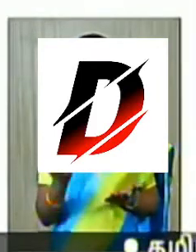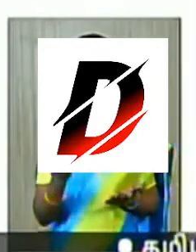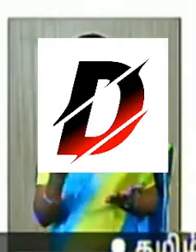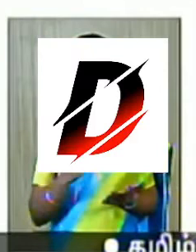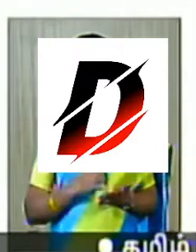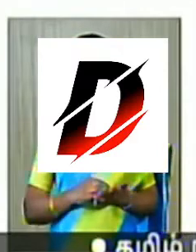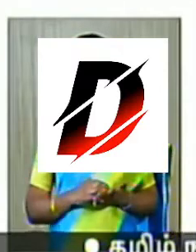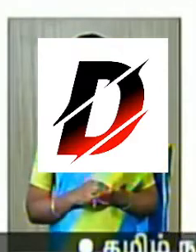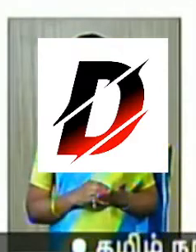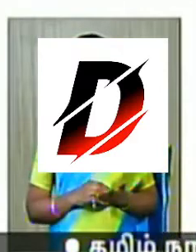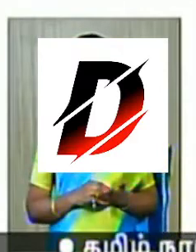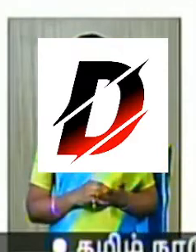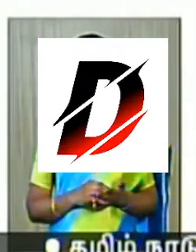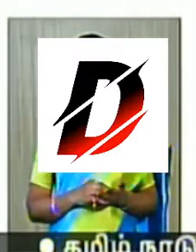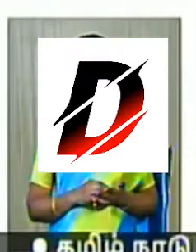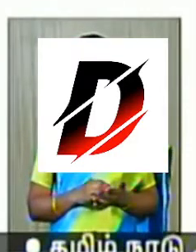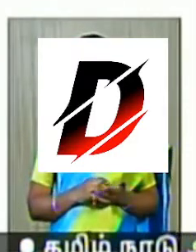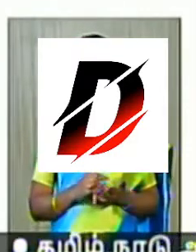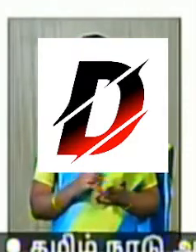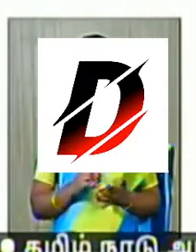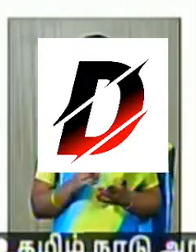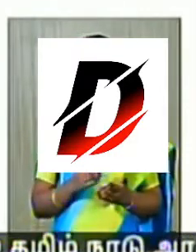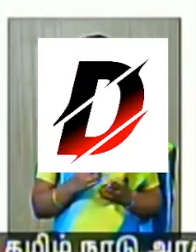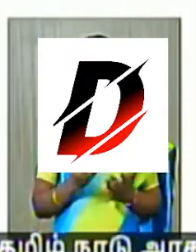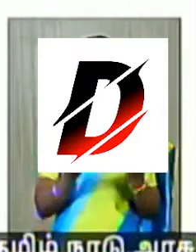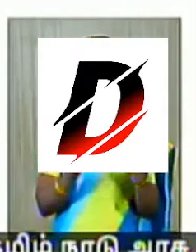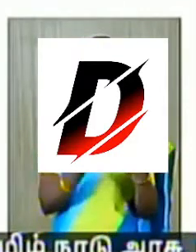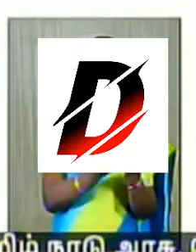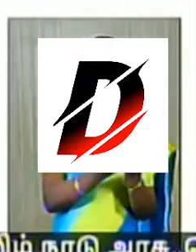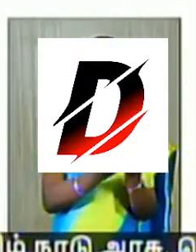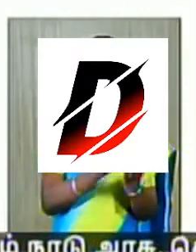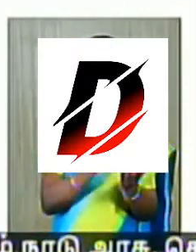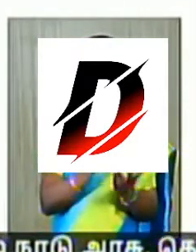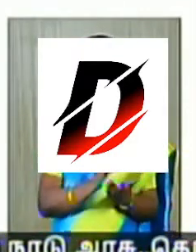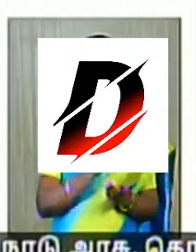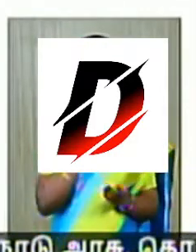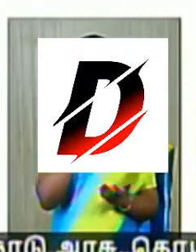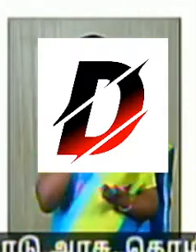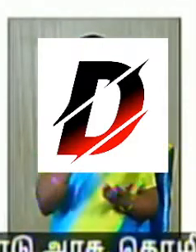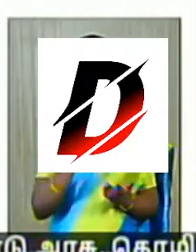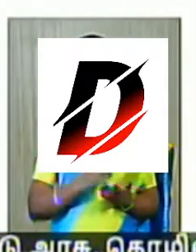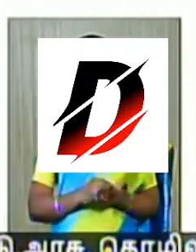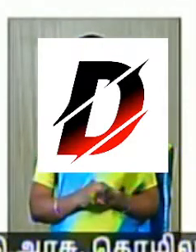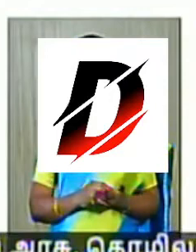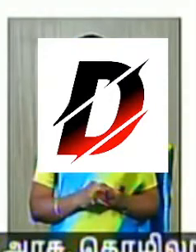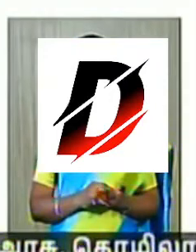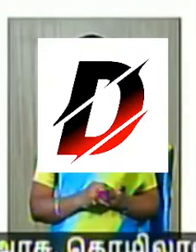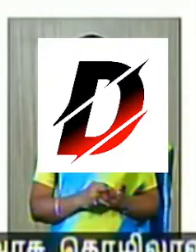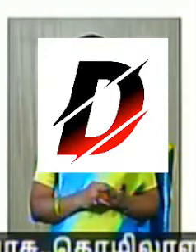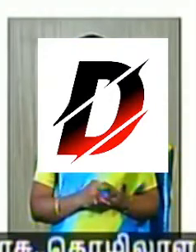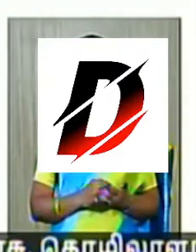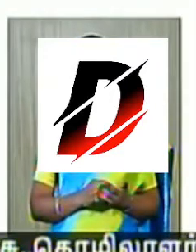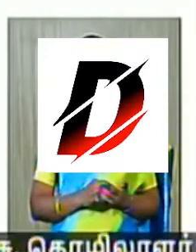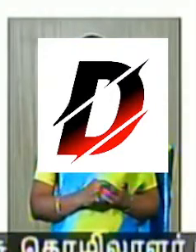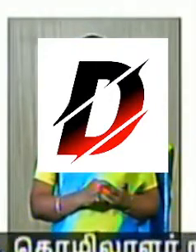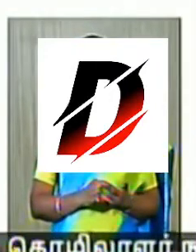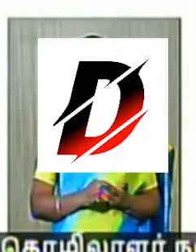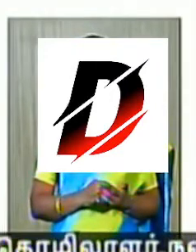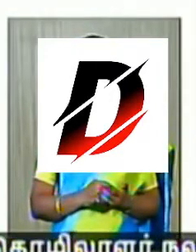0.25 வரப்போகுது. அதில் அந்த -0.25 எதுக்கு அருகாமையில் இருக்குன்னு கேட்டீங்கன்னா 0க்கு அருகாமையில் இருக்கும். அதனால் என்ன